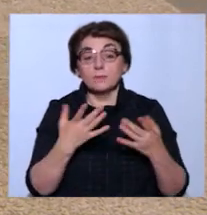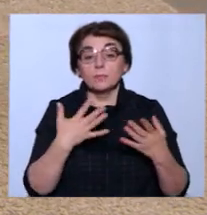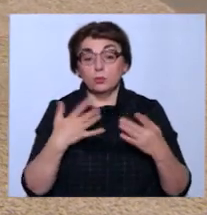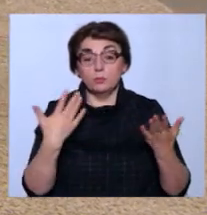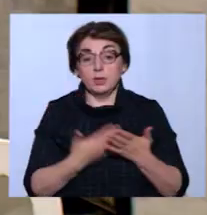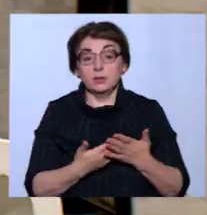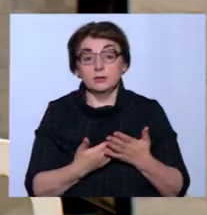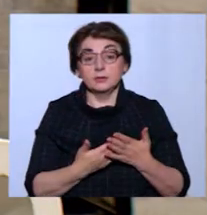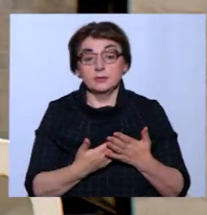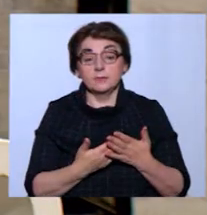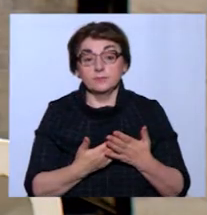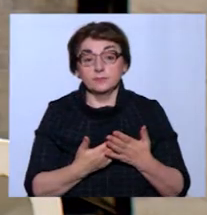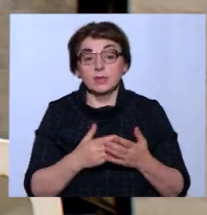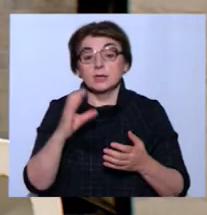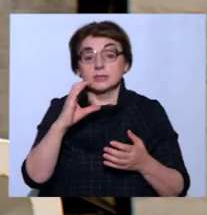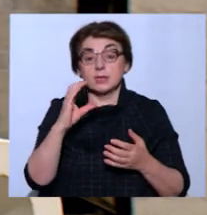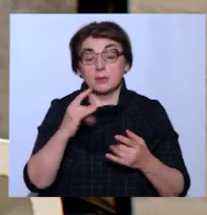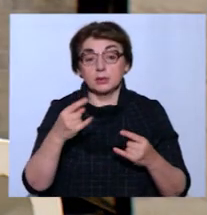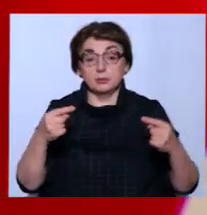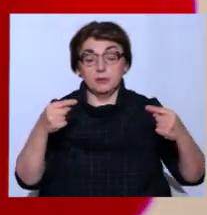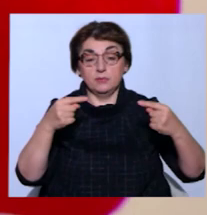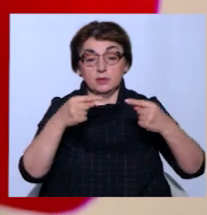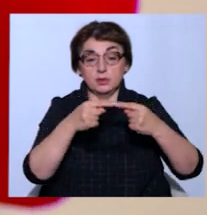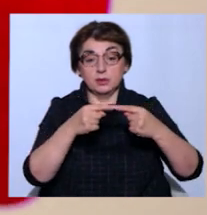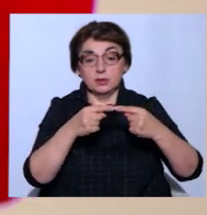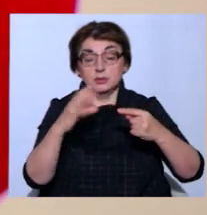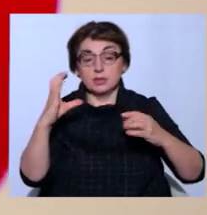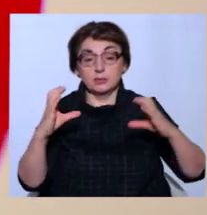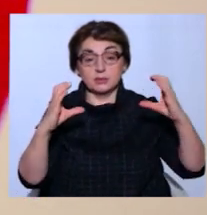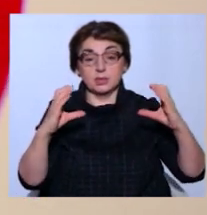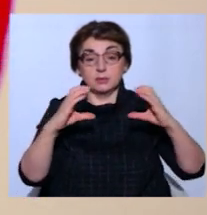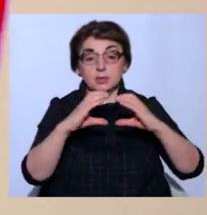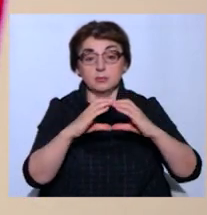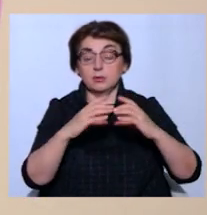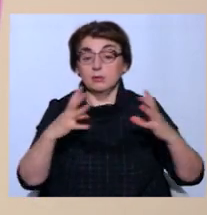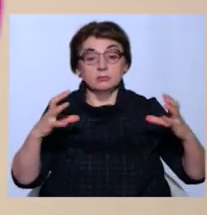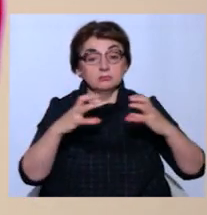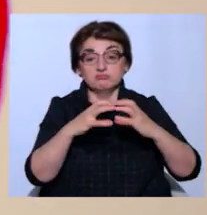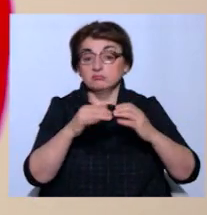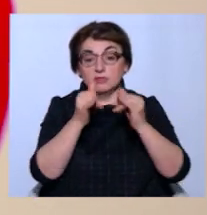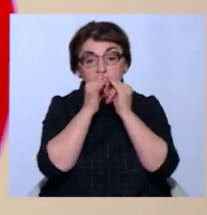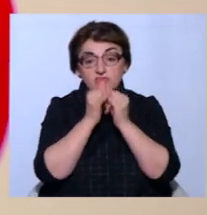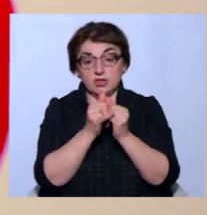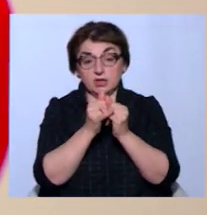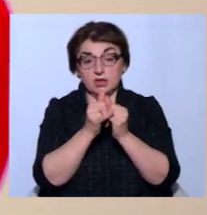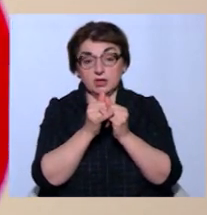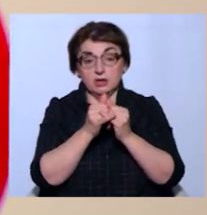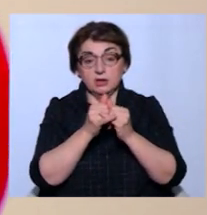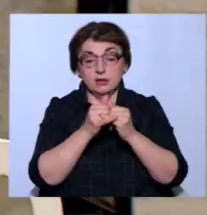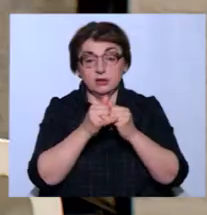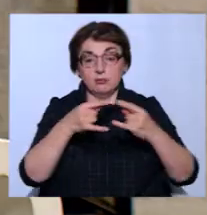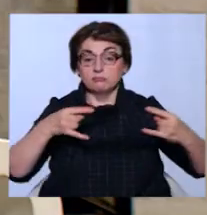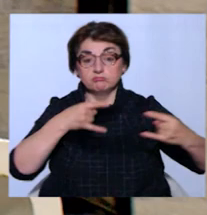მე სამხრეთ პოლუსს მივადებ, ისევ სამხრეთ პოლუსს არ მიიზიდავს მაგნიტი, არ მიიზიდავენ